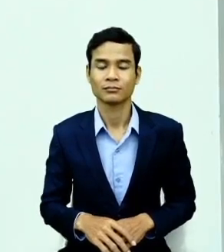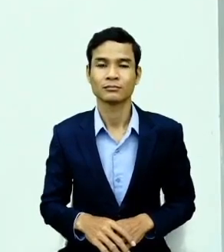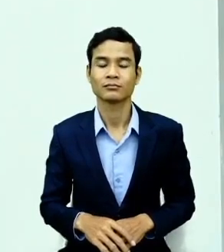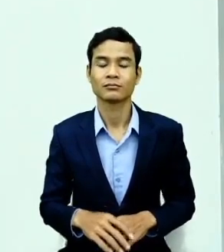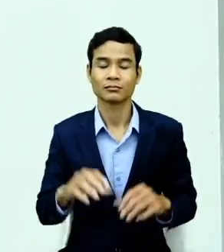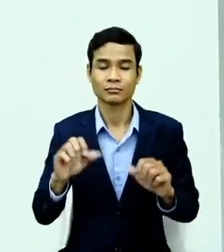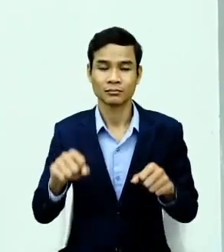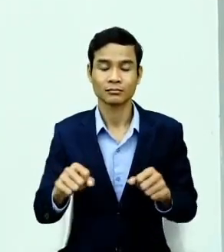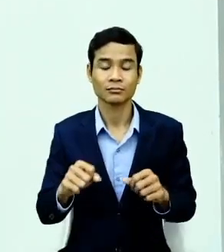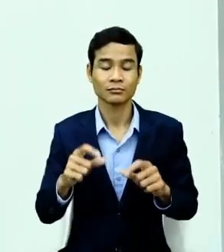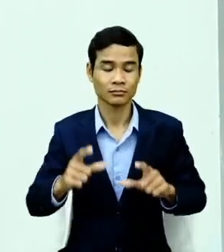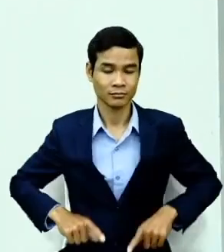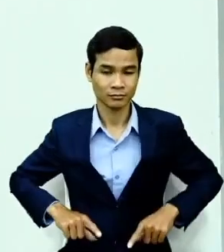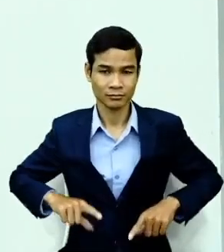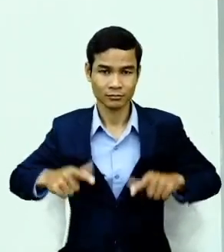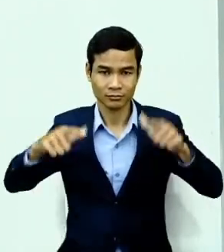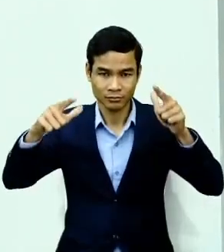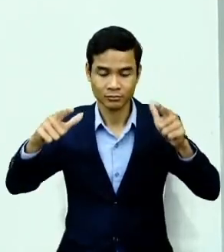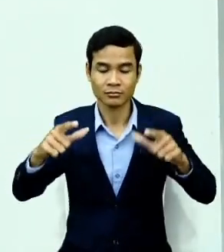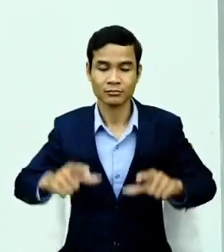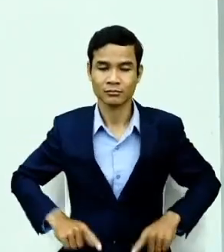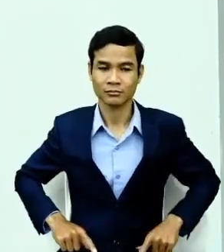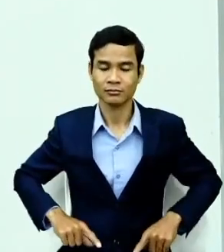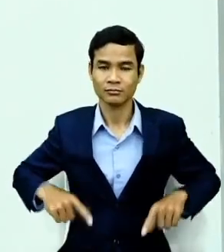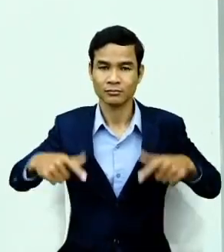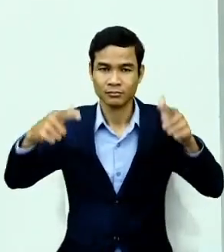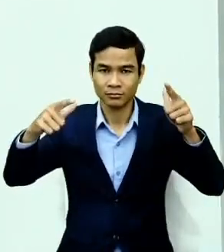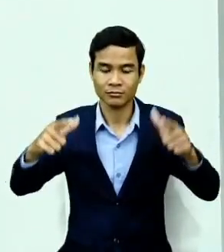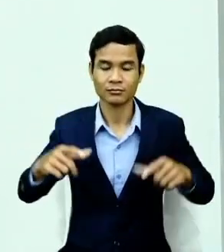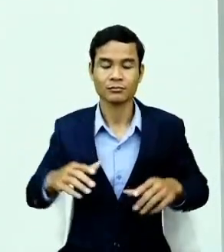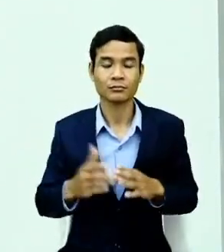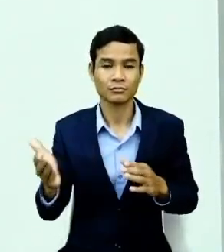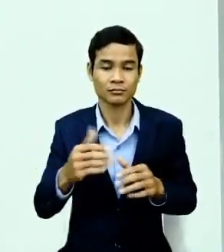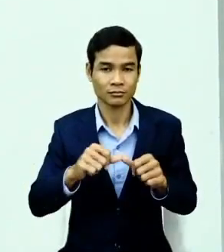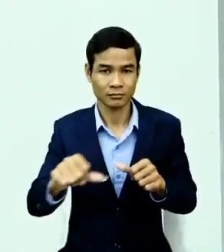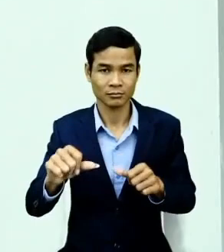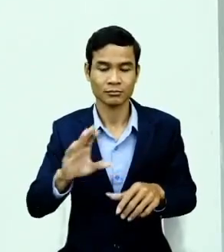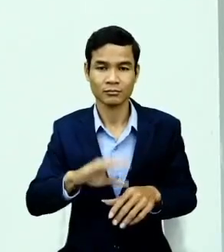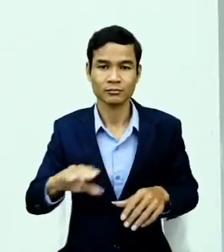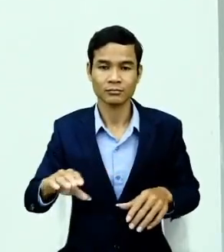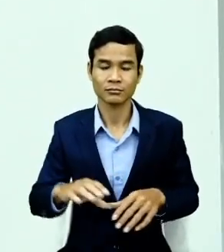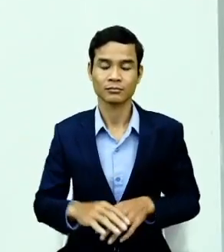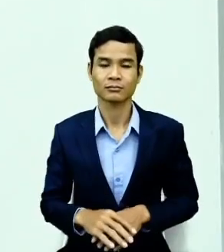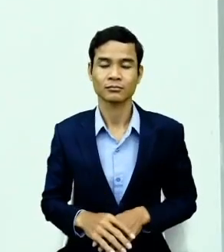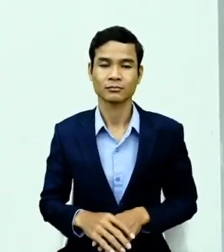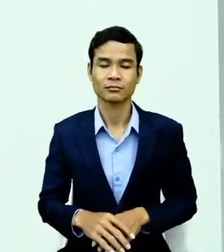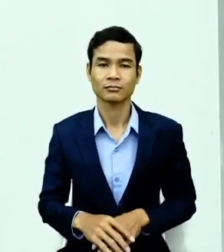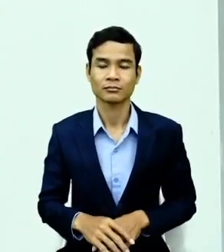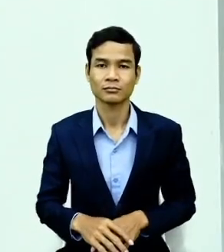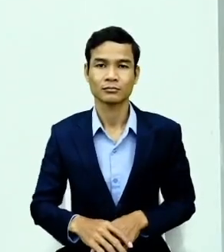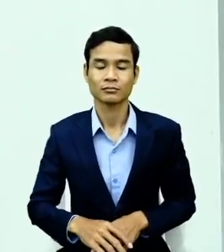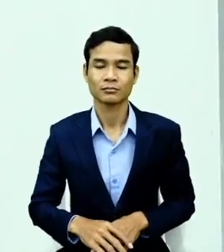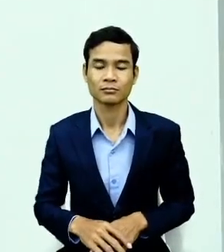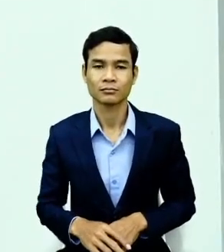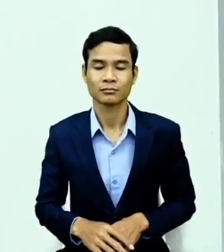Chà, chi bẹp hiệp. Chi bẹp hiệp. Ta bằng ta tiết.